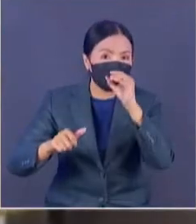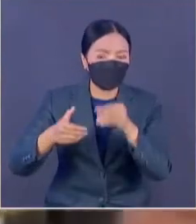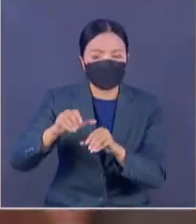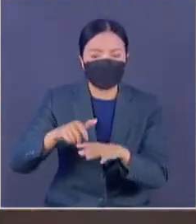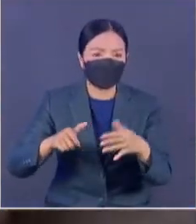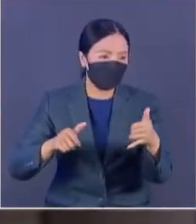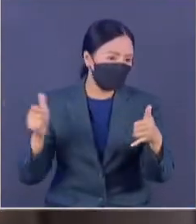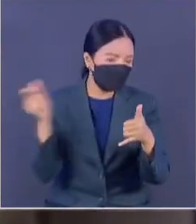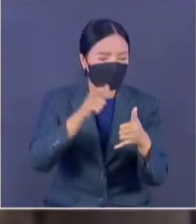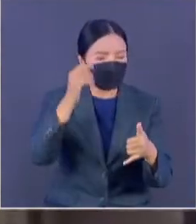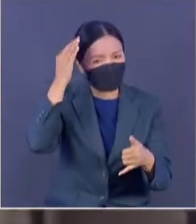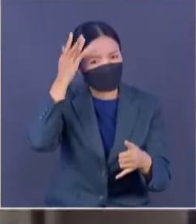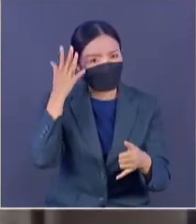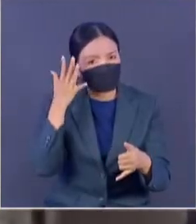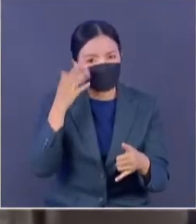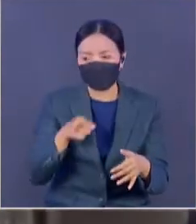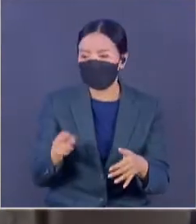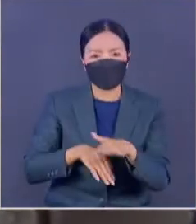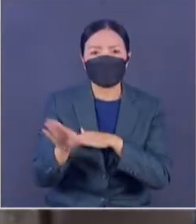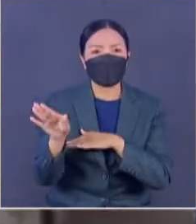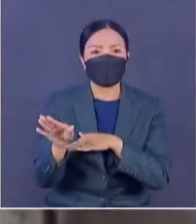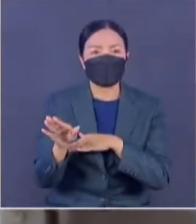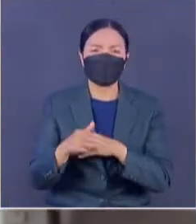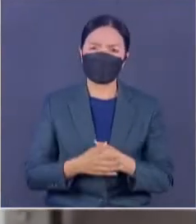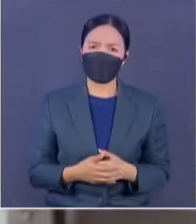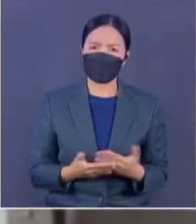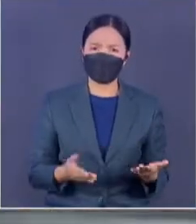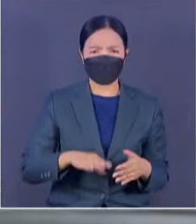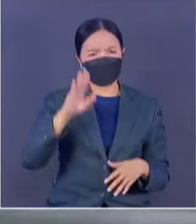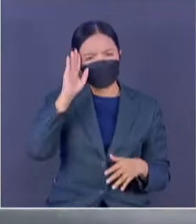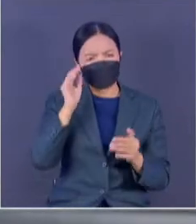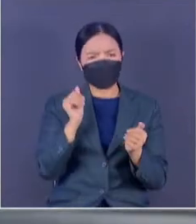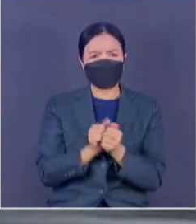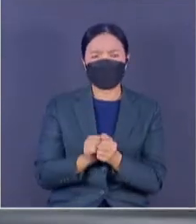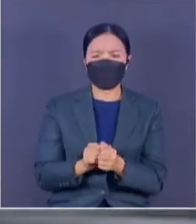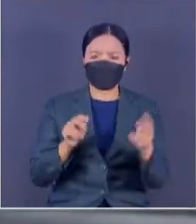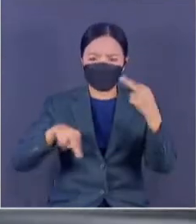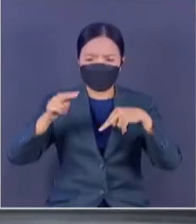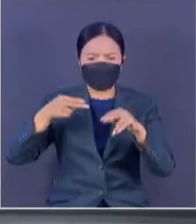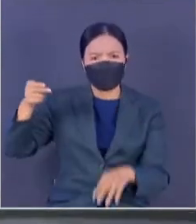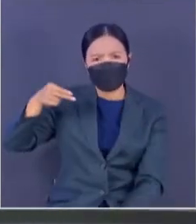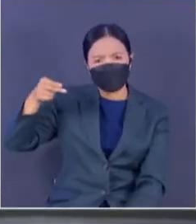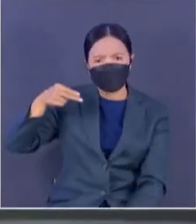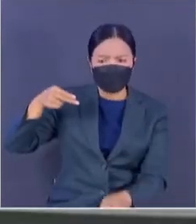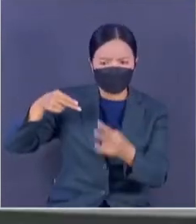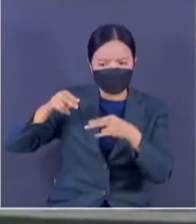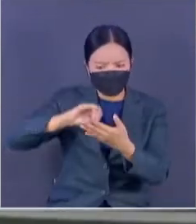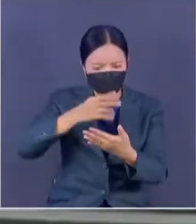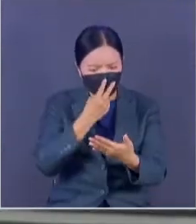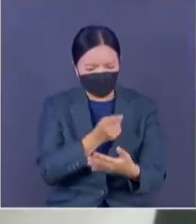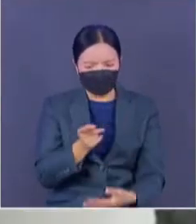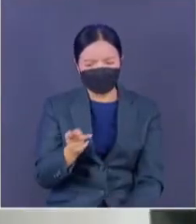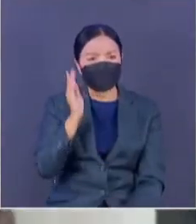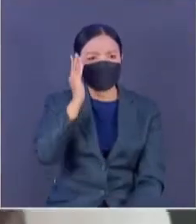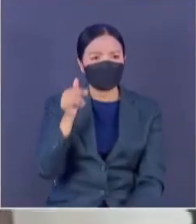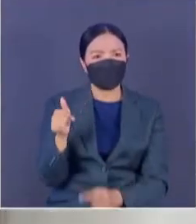วแตกก่อนที่เจ้าตัวจะหลบหนีไปตำรวจก็ได้มีการตรวจสอบภาพจากกล้องวงจรปิดนะคะกระทั่งทรา